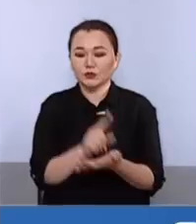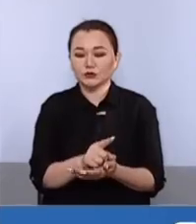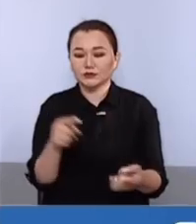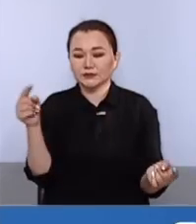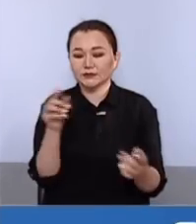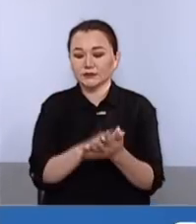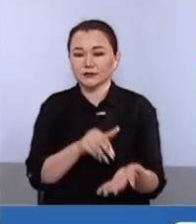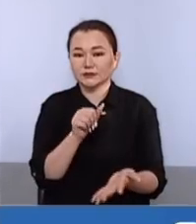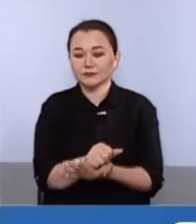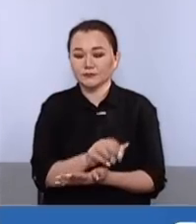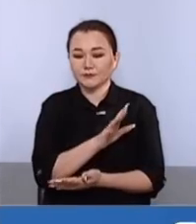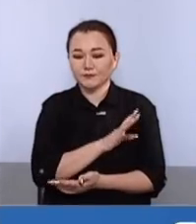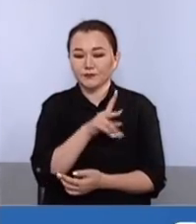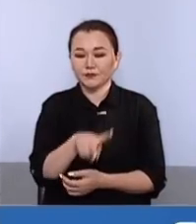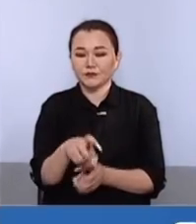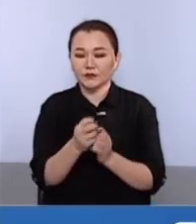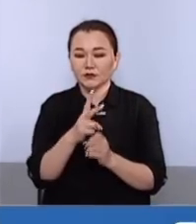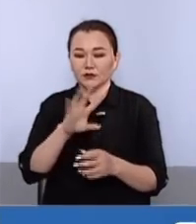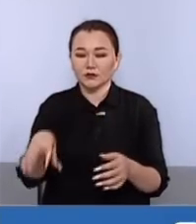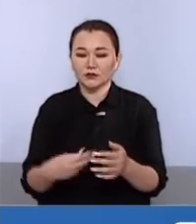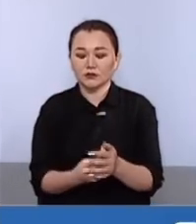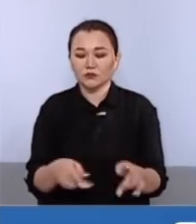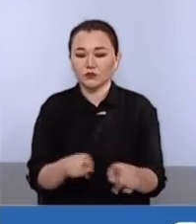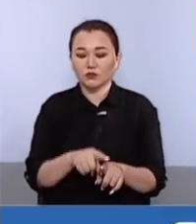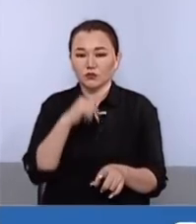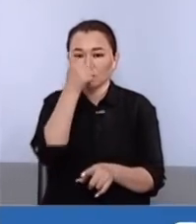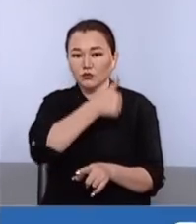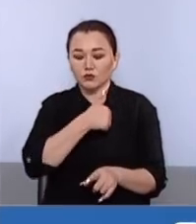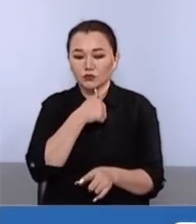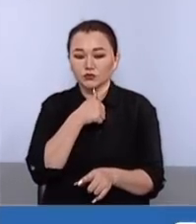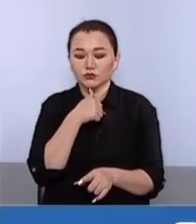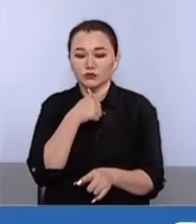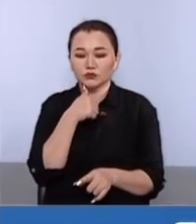қалған. 2012-де мен бастап осындай жылда